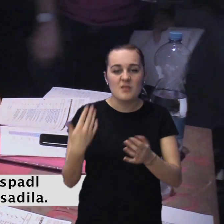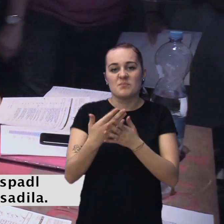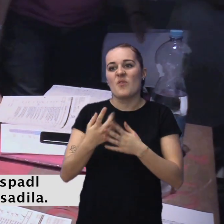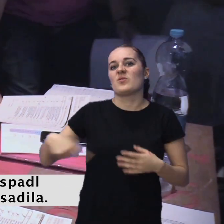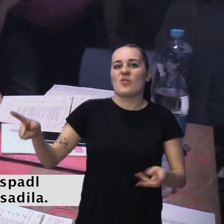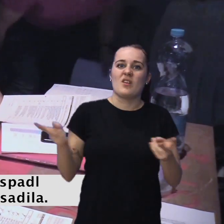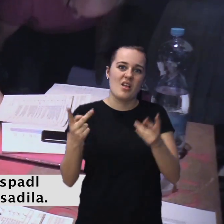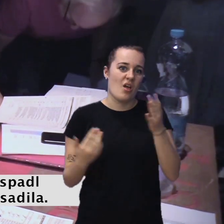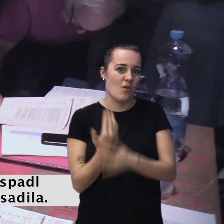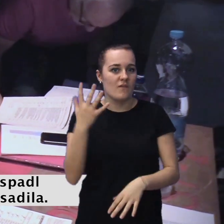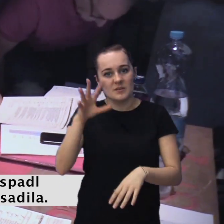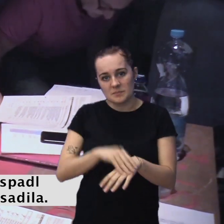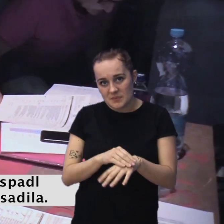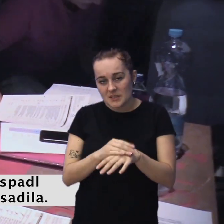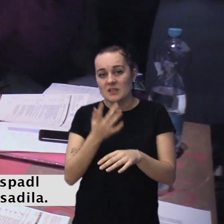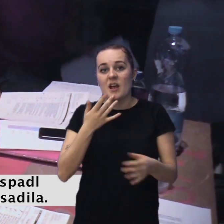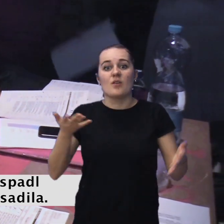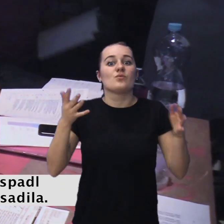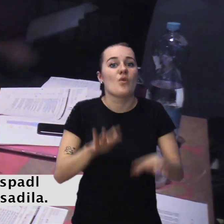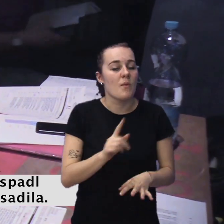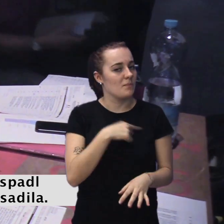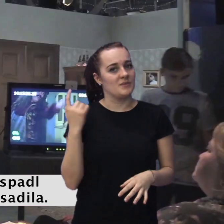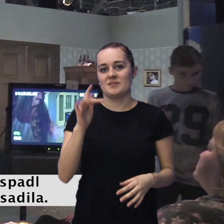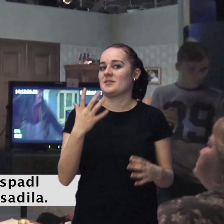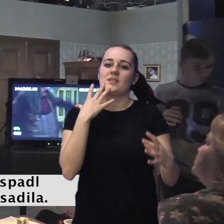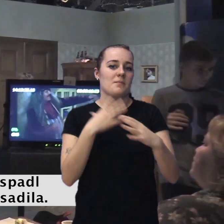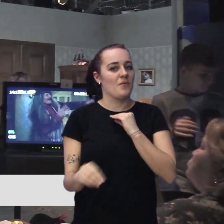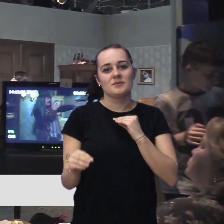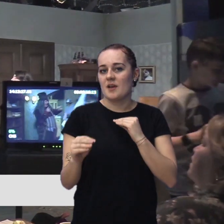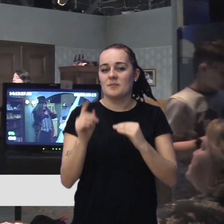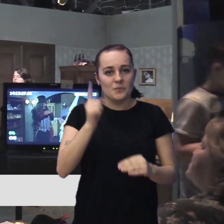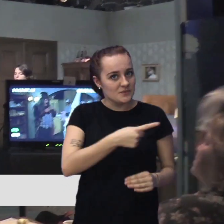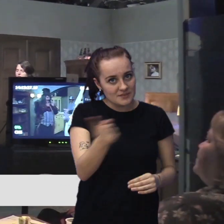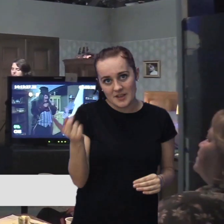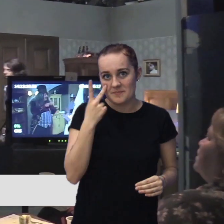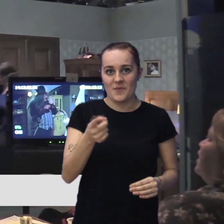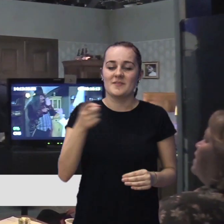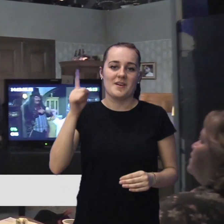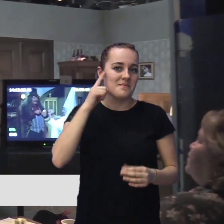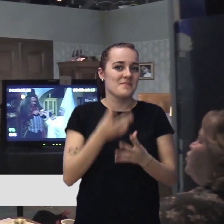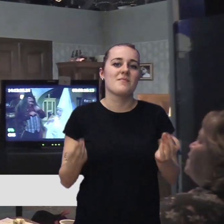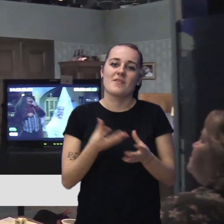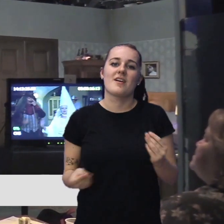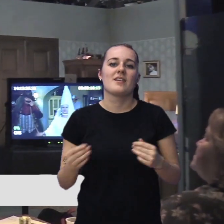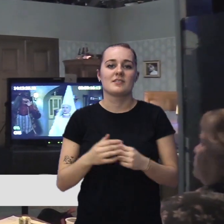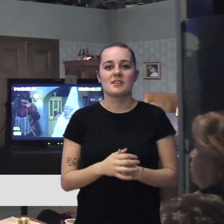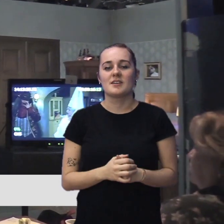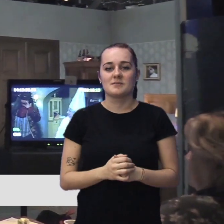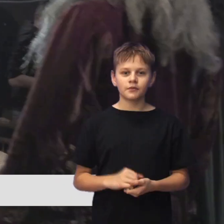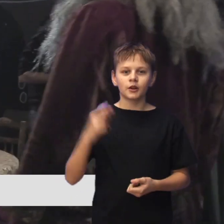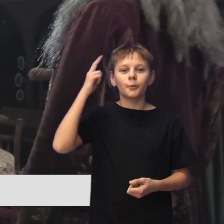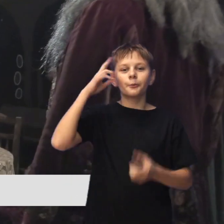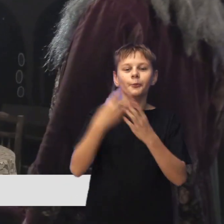domov s Patým hrad a tak hledají další obydlí, kde by se usadili. A jak to dopadne, to ale neprozradím, na to se musíte